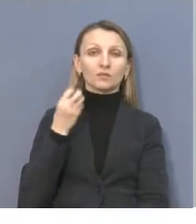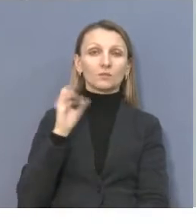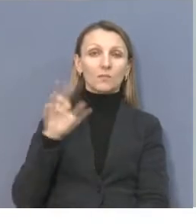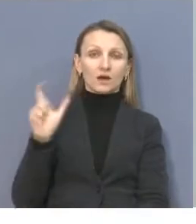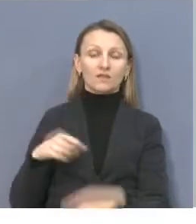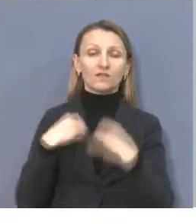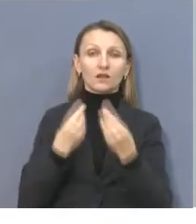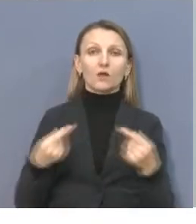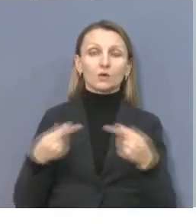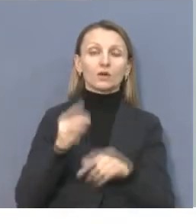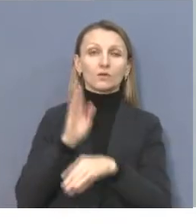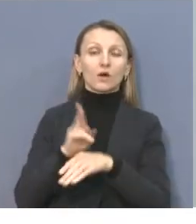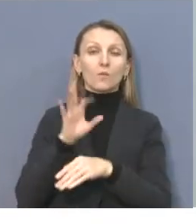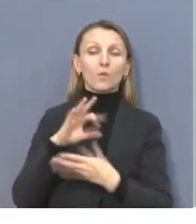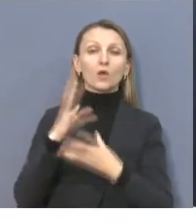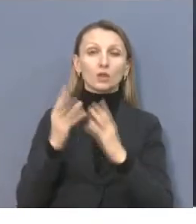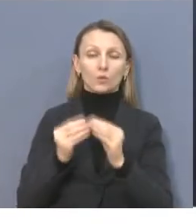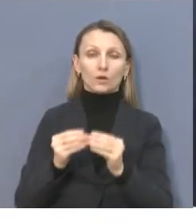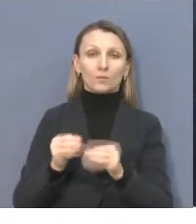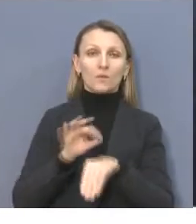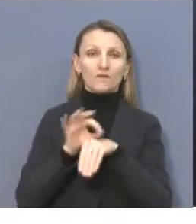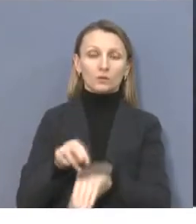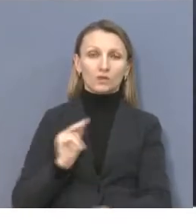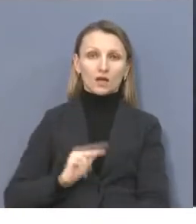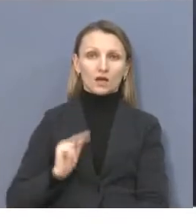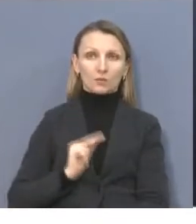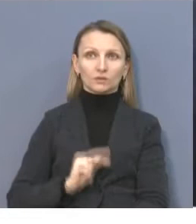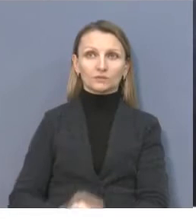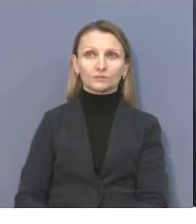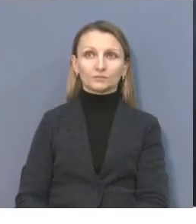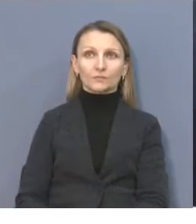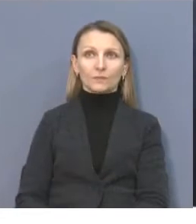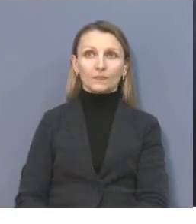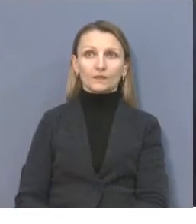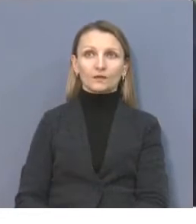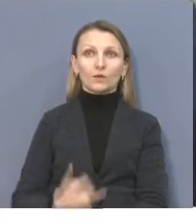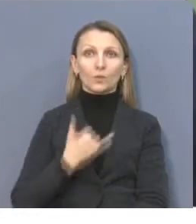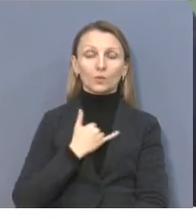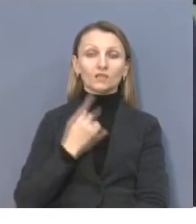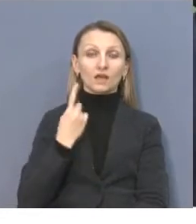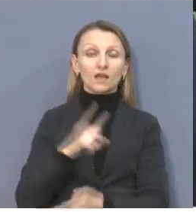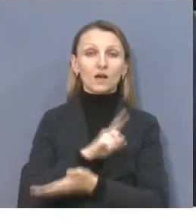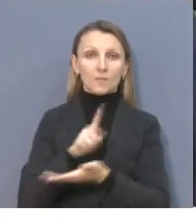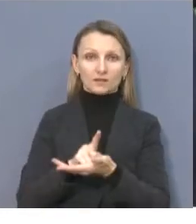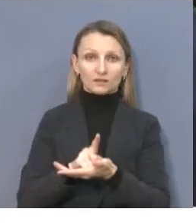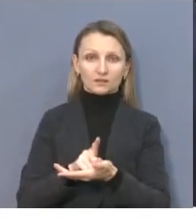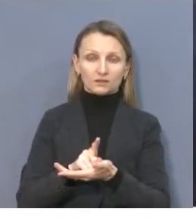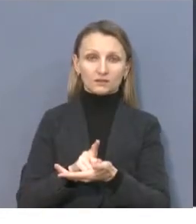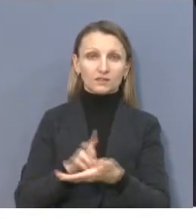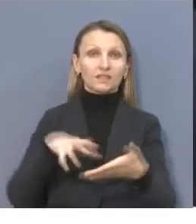поручения по результатам проделанной работы у нас 1 обязан заплатить государство оплатит